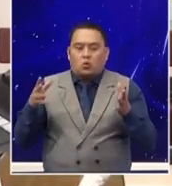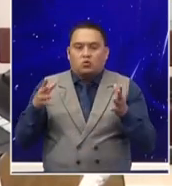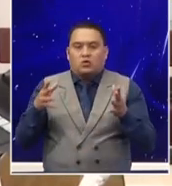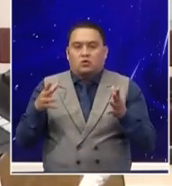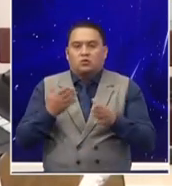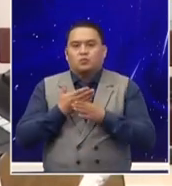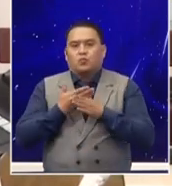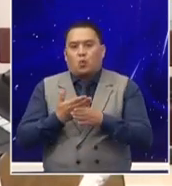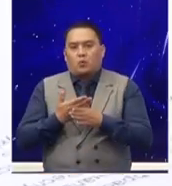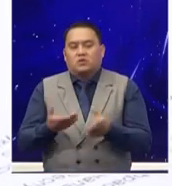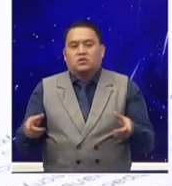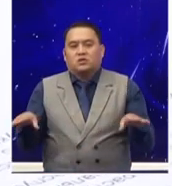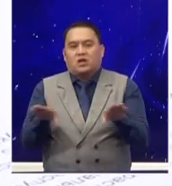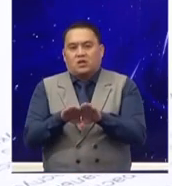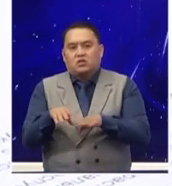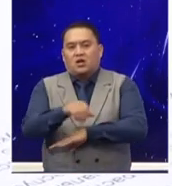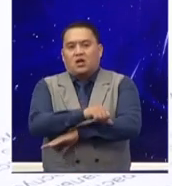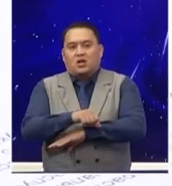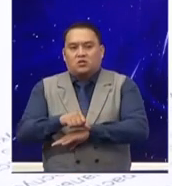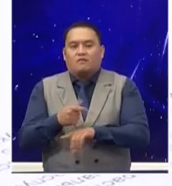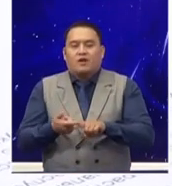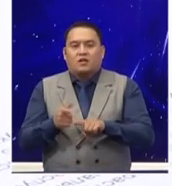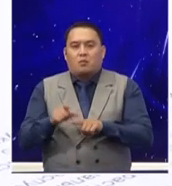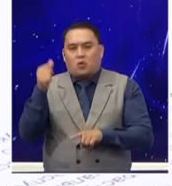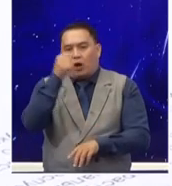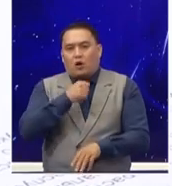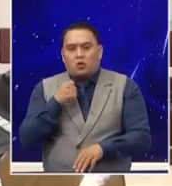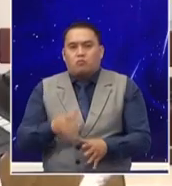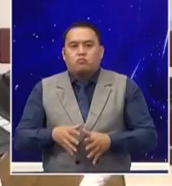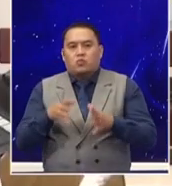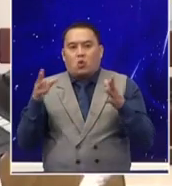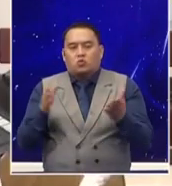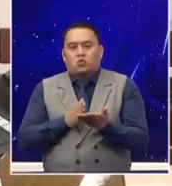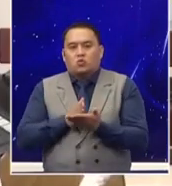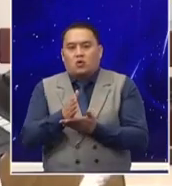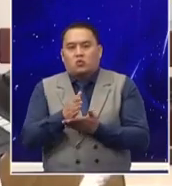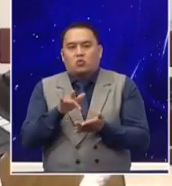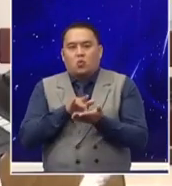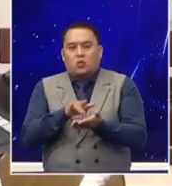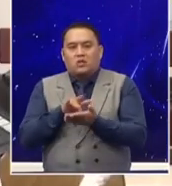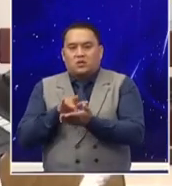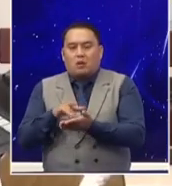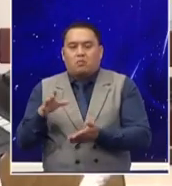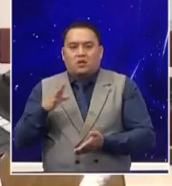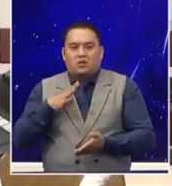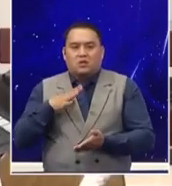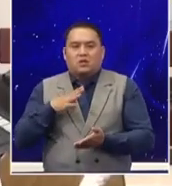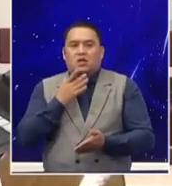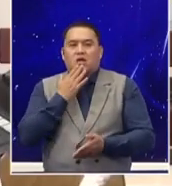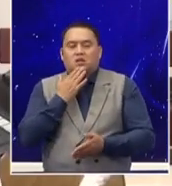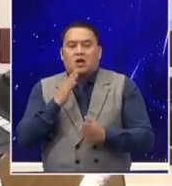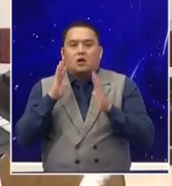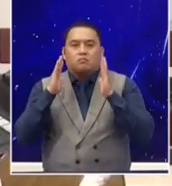благодаря тому, что были закрыты границы. В этом году большая нагрузка именно по туристскому потоку была на национальные